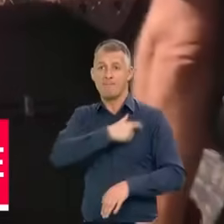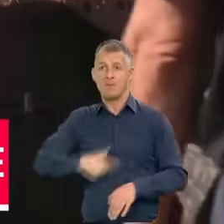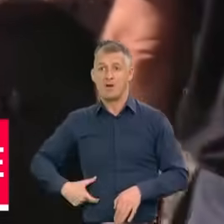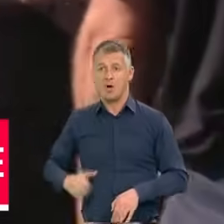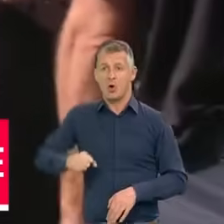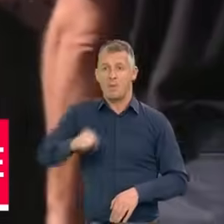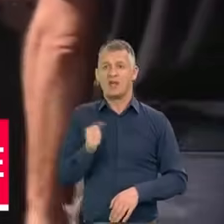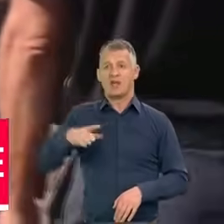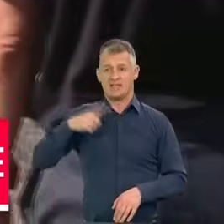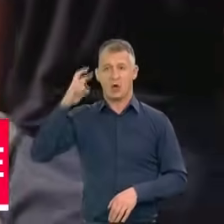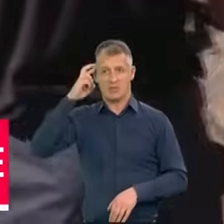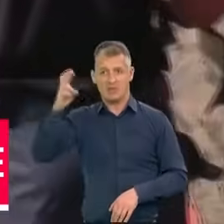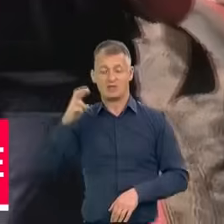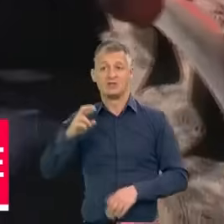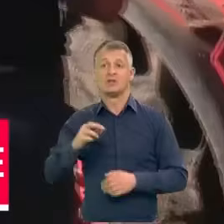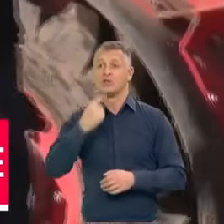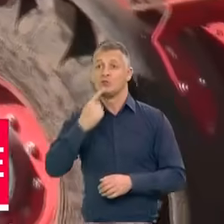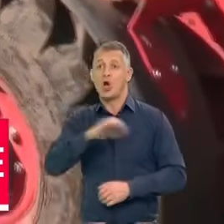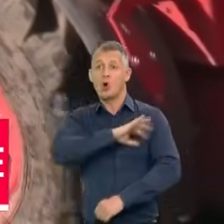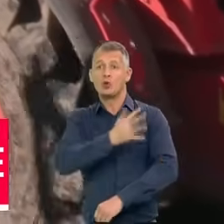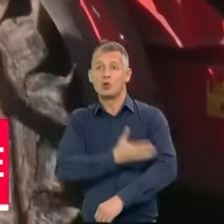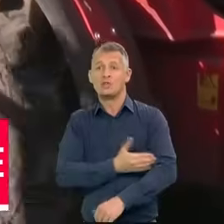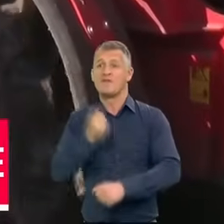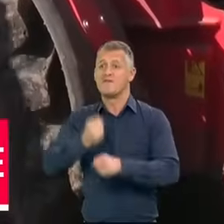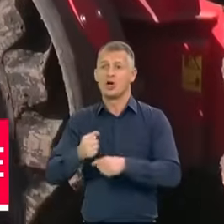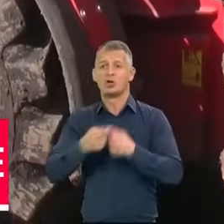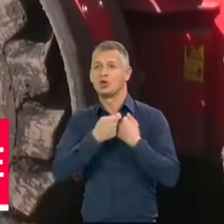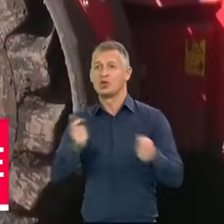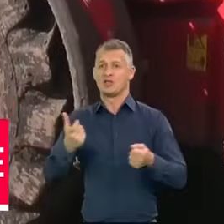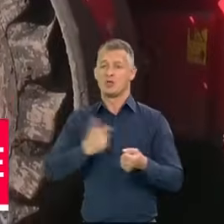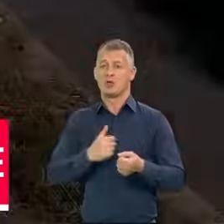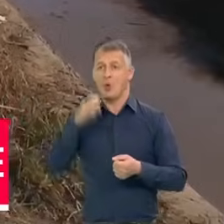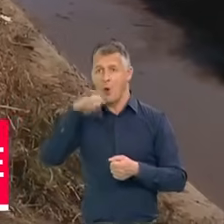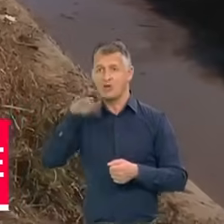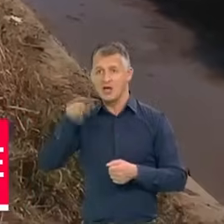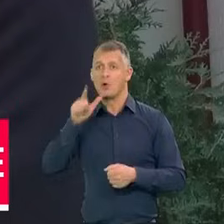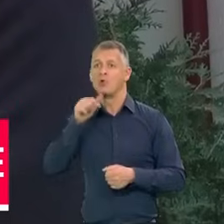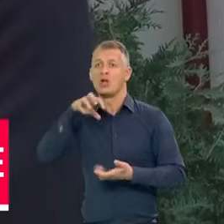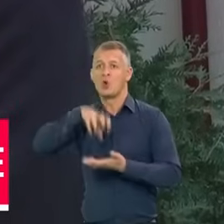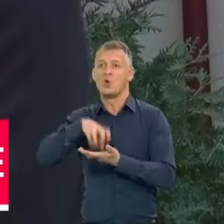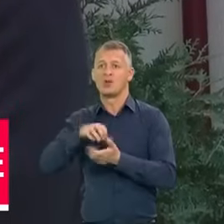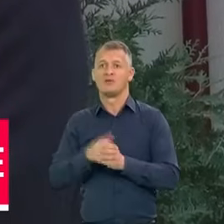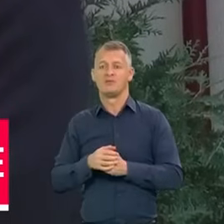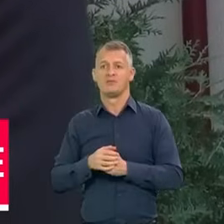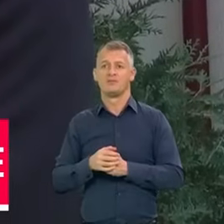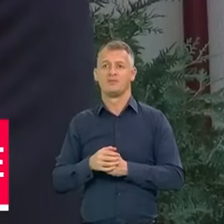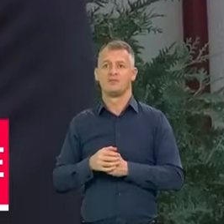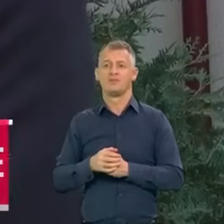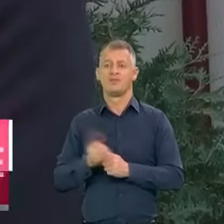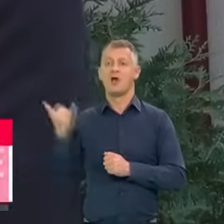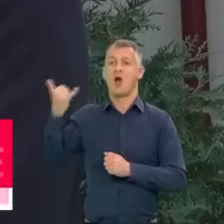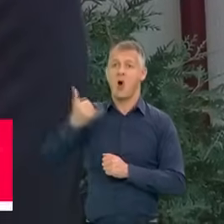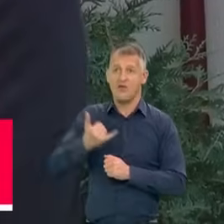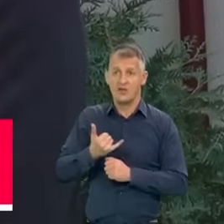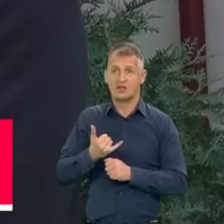optimist și spune că autoritățile fac tot posibilul ca oamenii să aibă unde locui modulele au venit deja mai